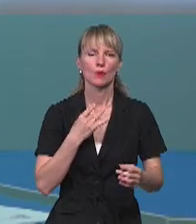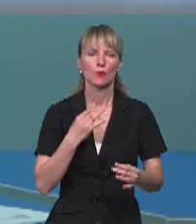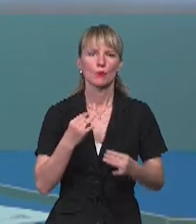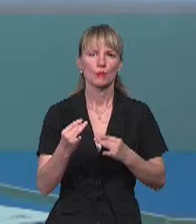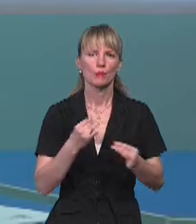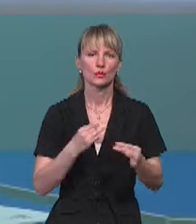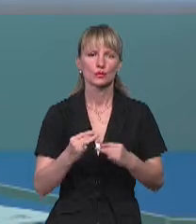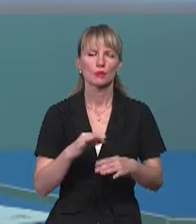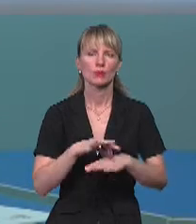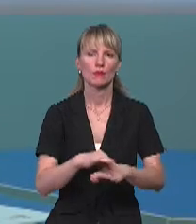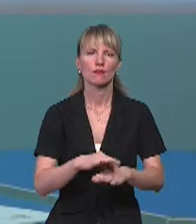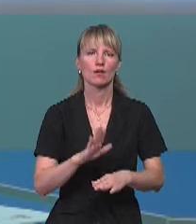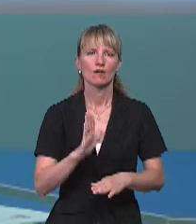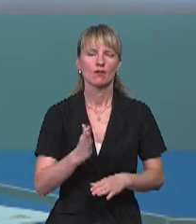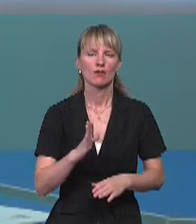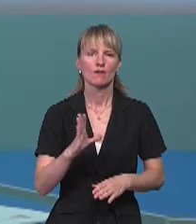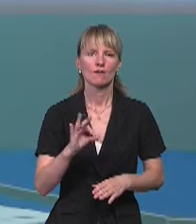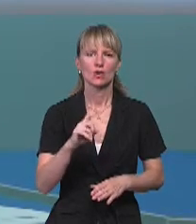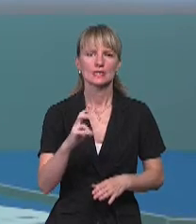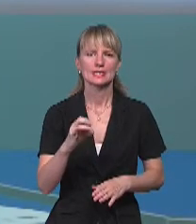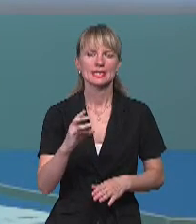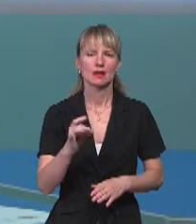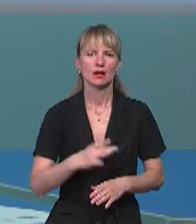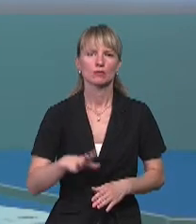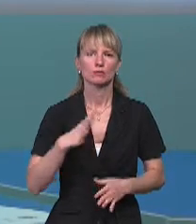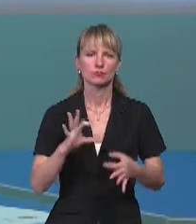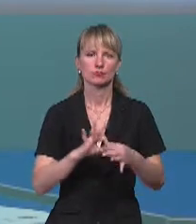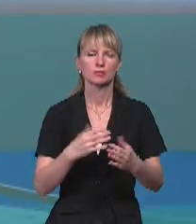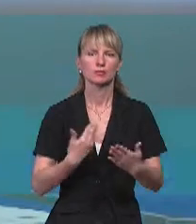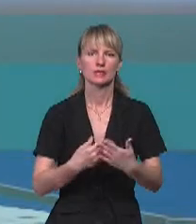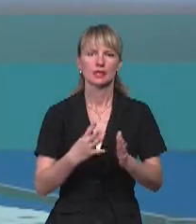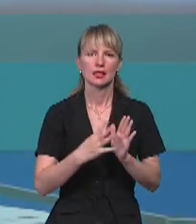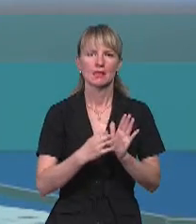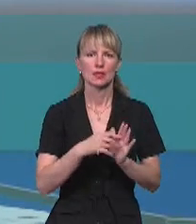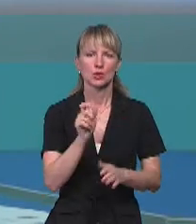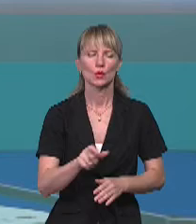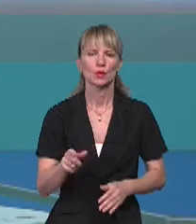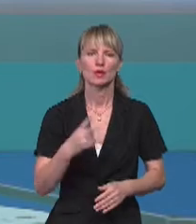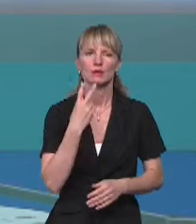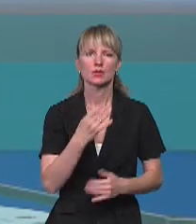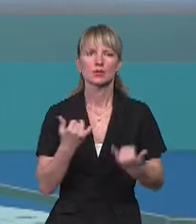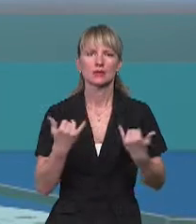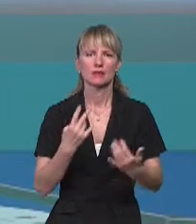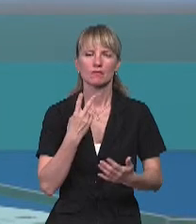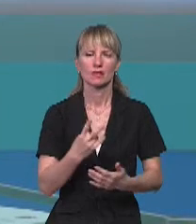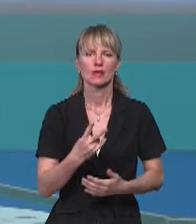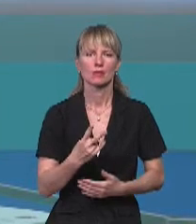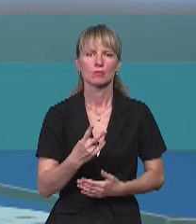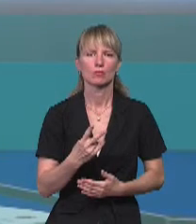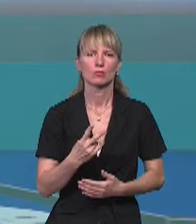так само в Олександрівському районі, було долучено близько 900 осіб. Як бачимо, зараз ми маємо